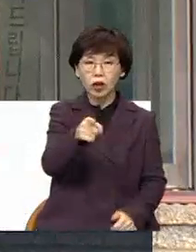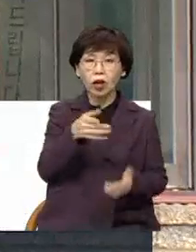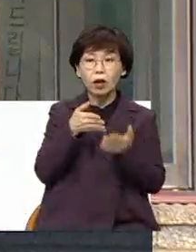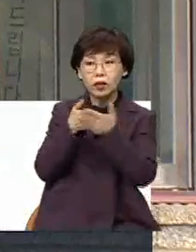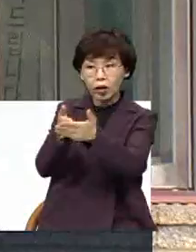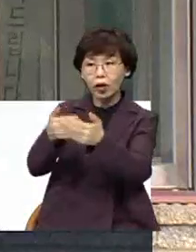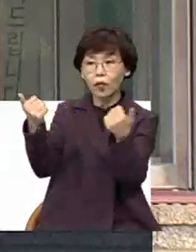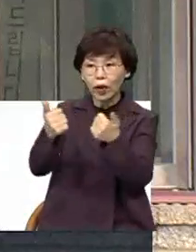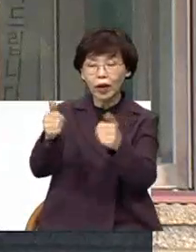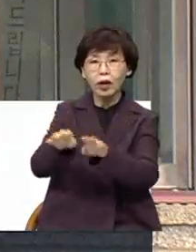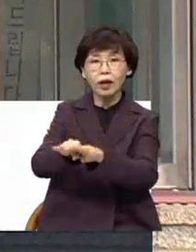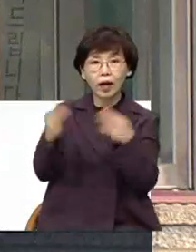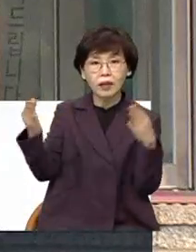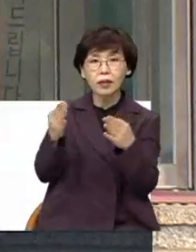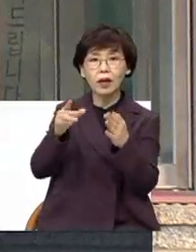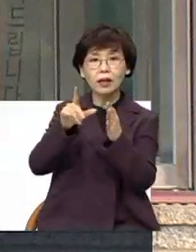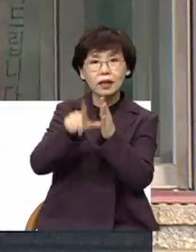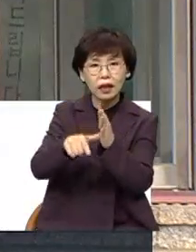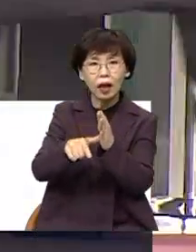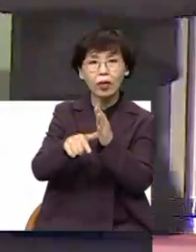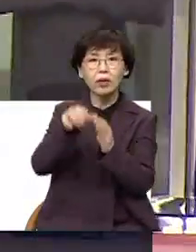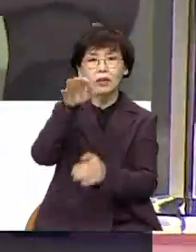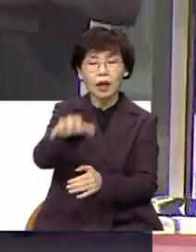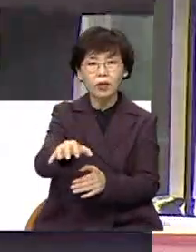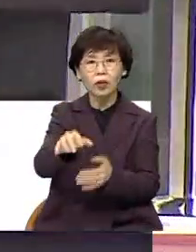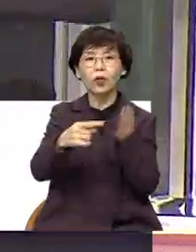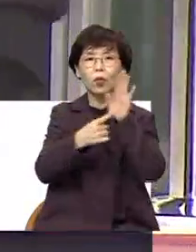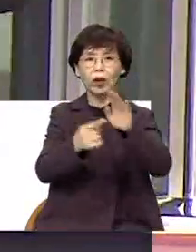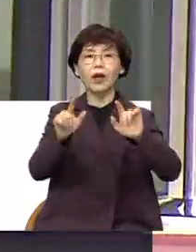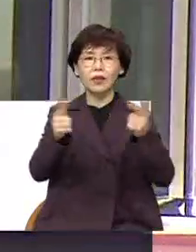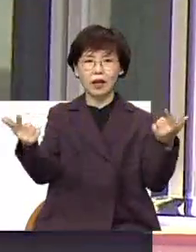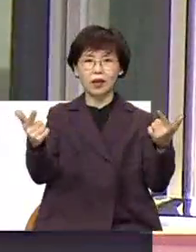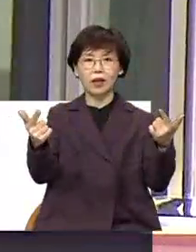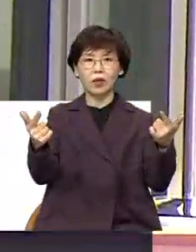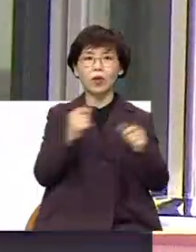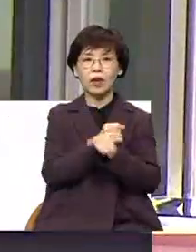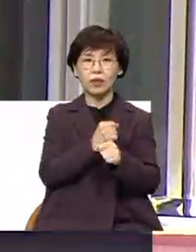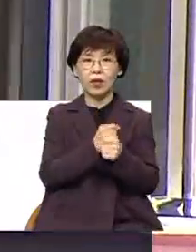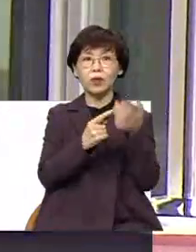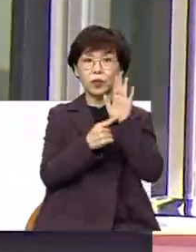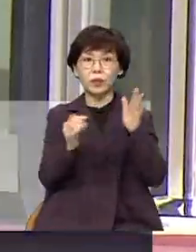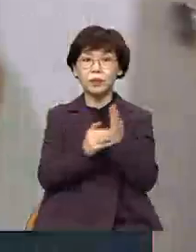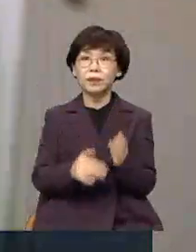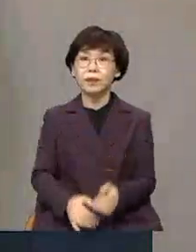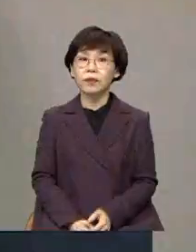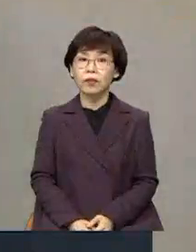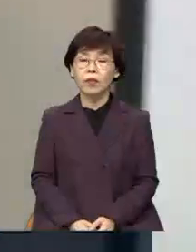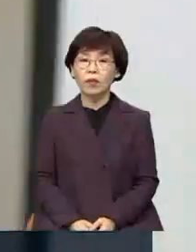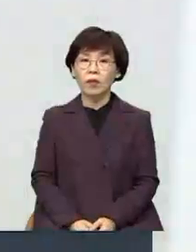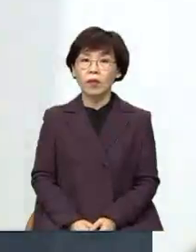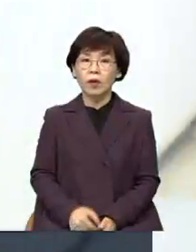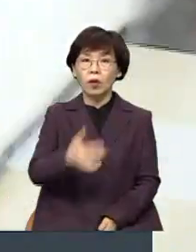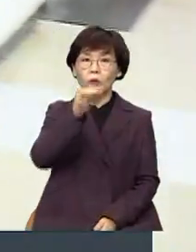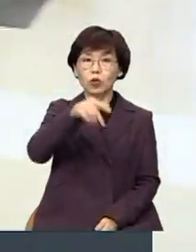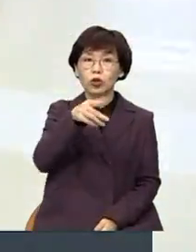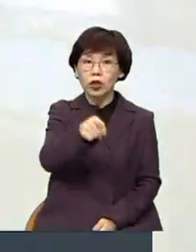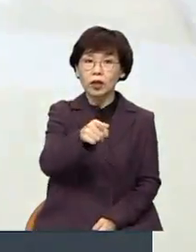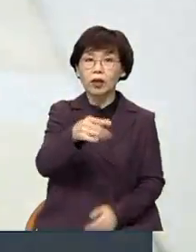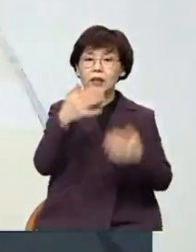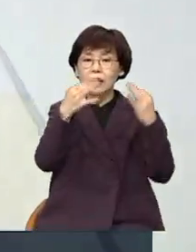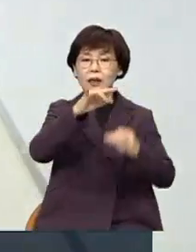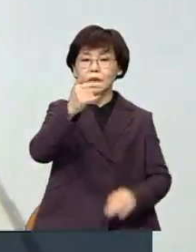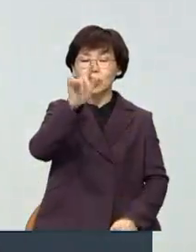회의의 개최 시간과 장소는 비공개하기로 협의했다고 공수처 관계자는 설명했습니다. 공수처에선 김진욱 처장이